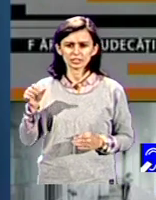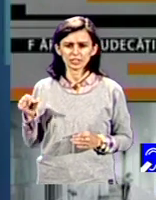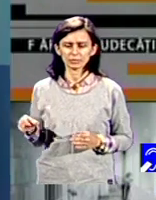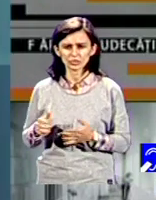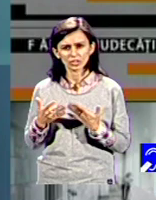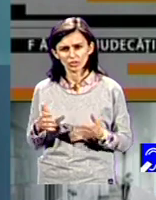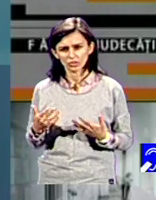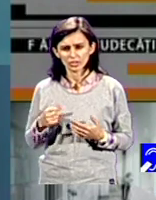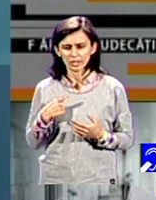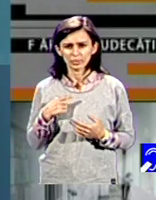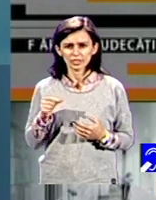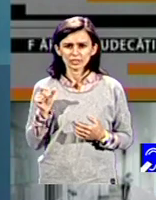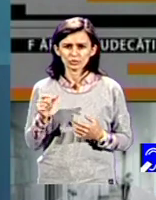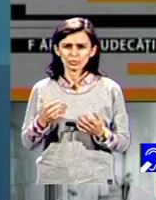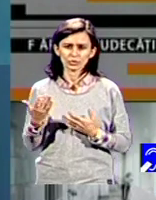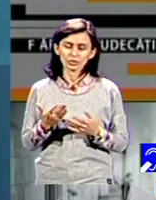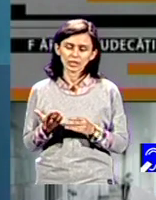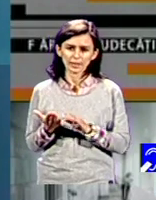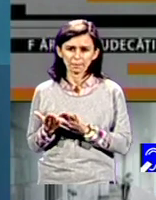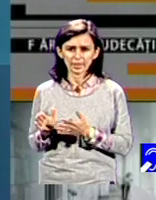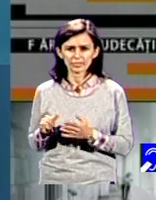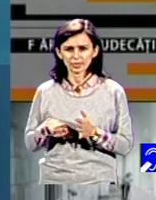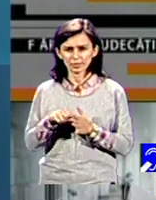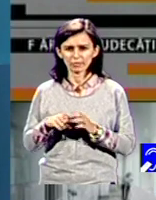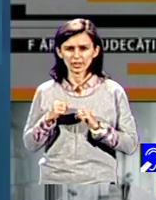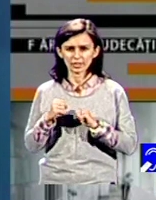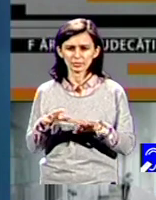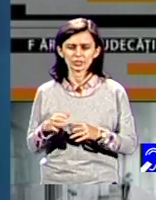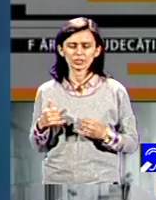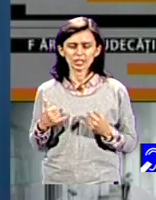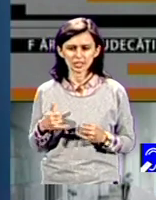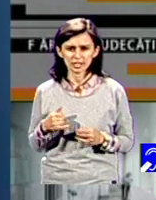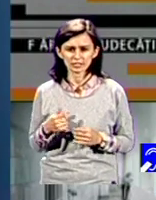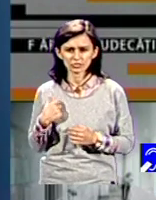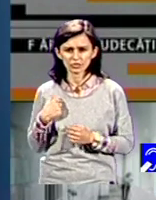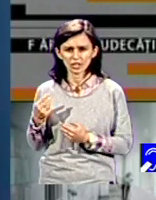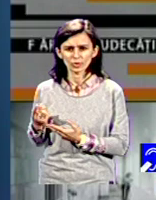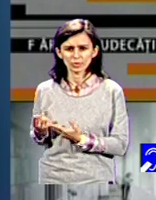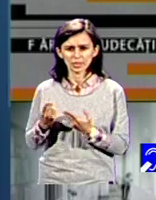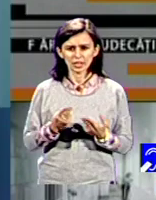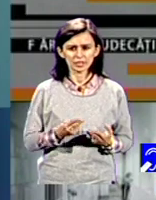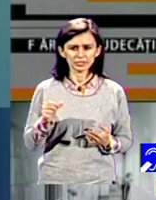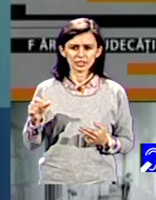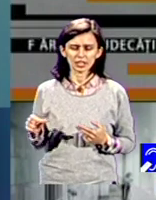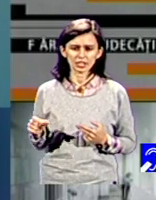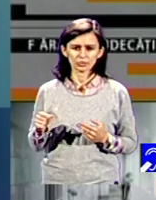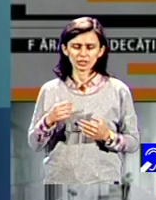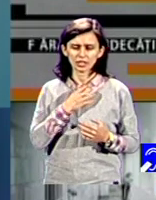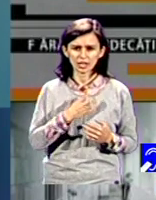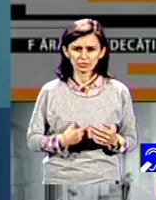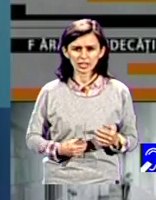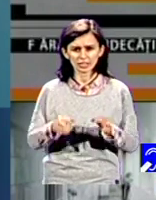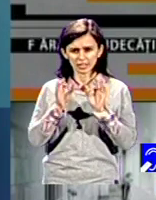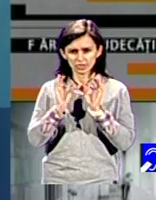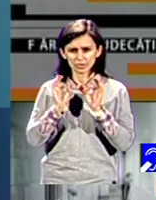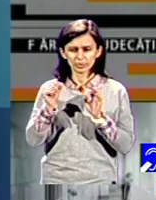vă spuneam e subiectul cu care începem astăzi emisiunea noastră și am invitat alături de mine un avocat un specialist în